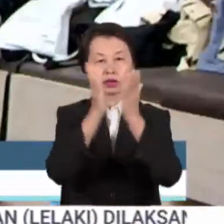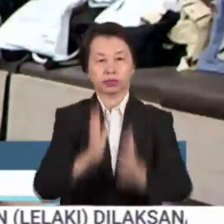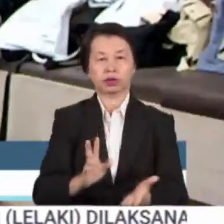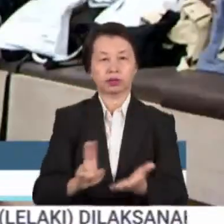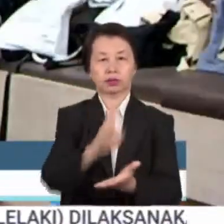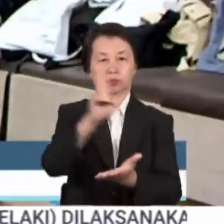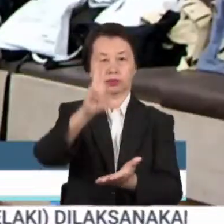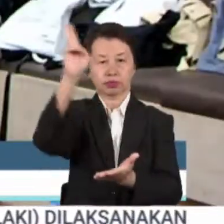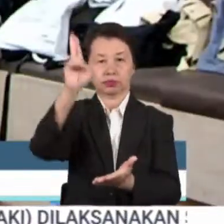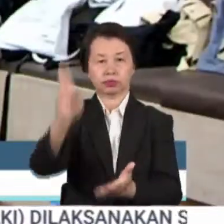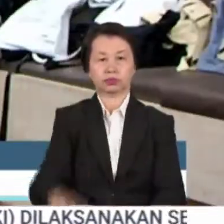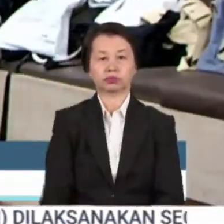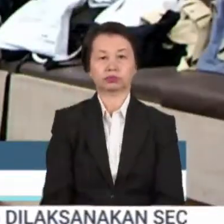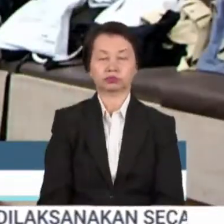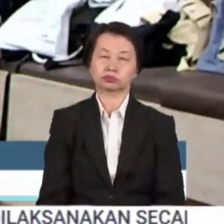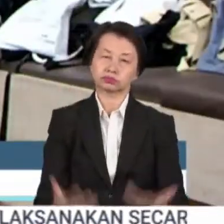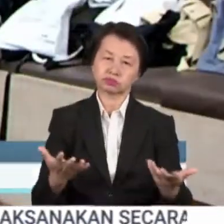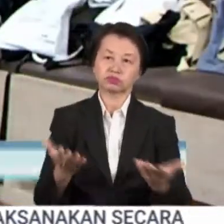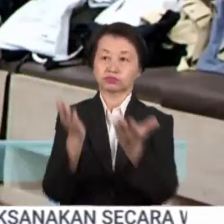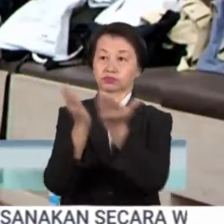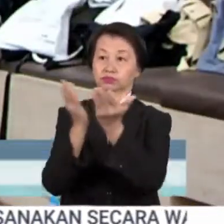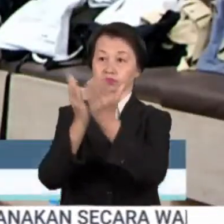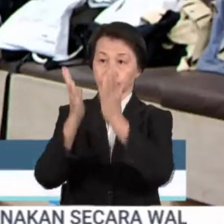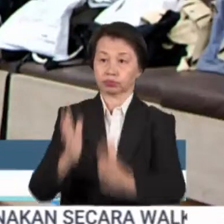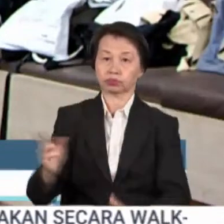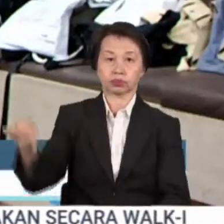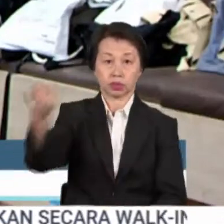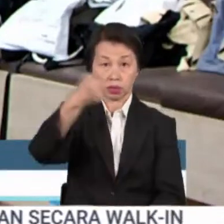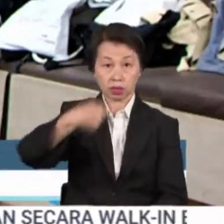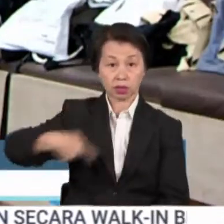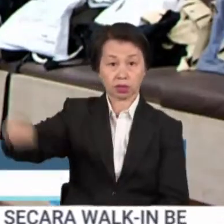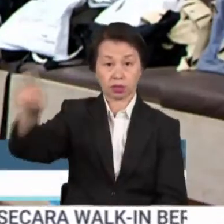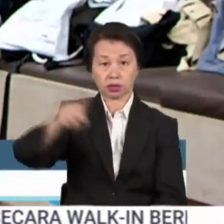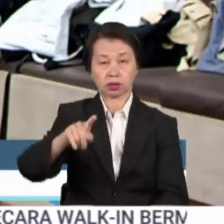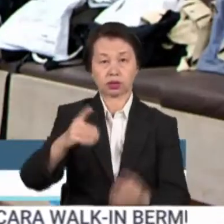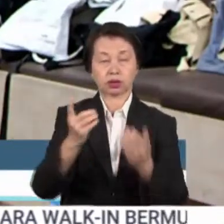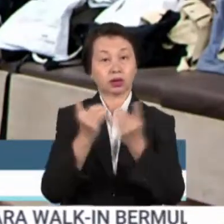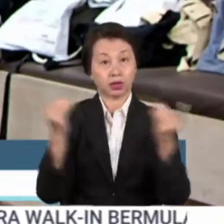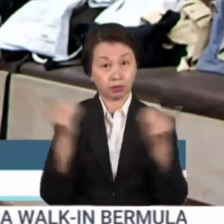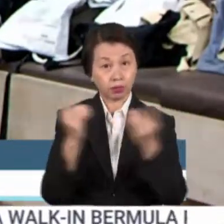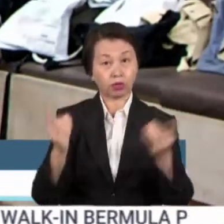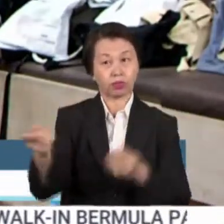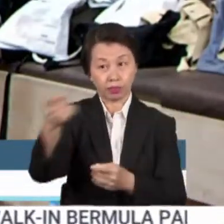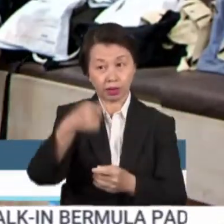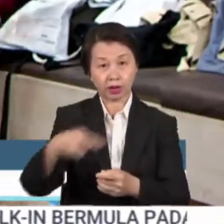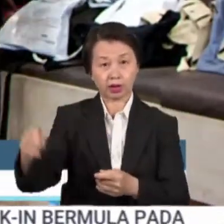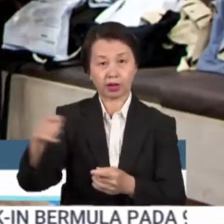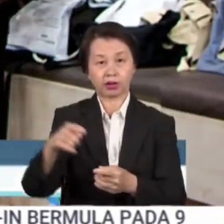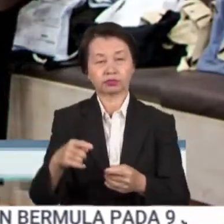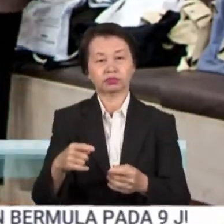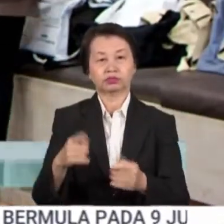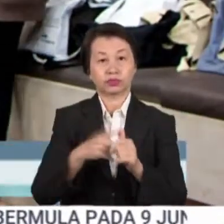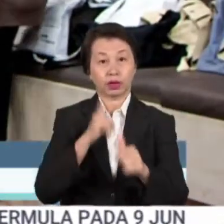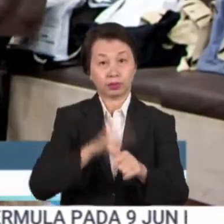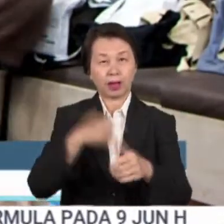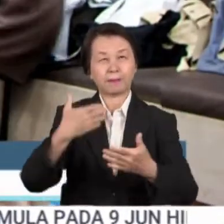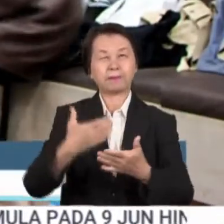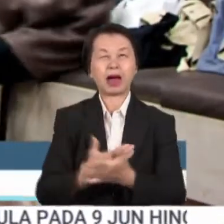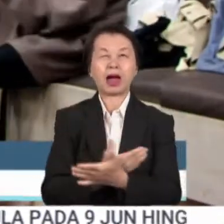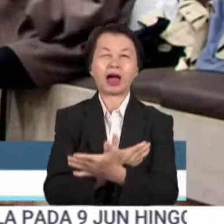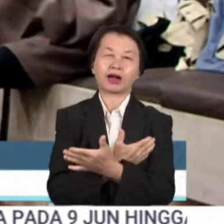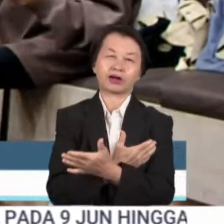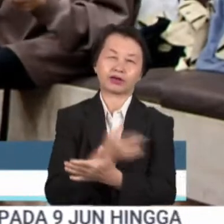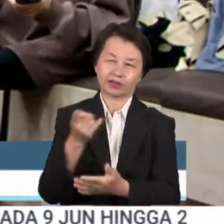berkenaan. Walaupun student-student ni semua adalah student diploma semester 2 yang masih baru lagi student